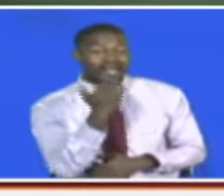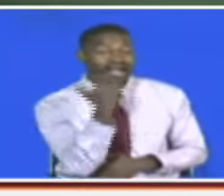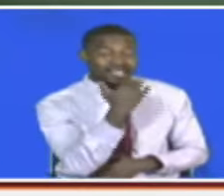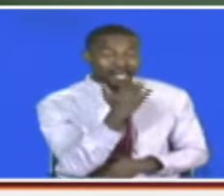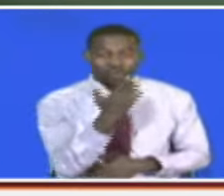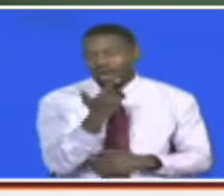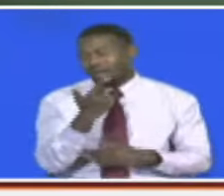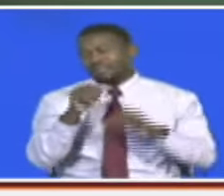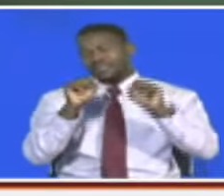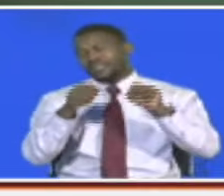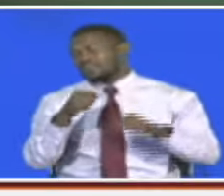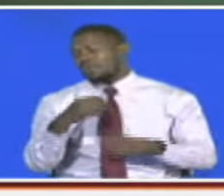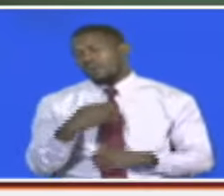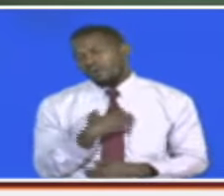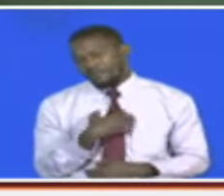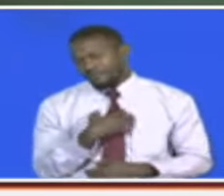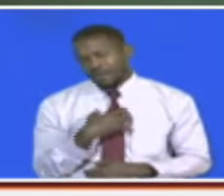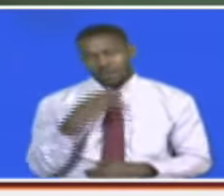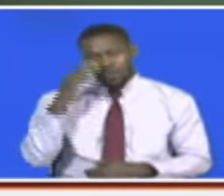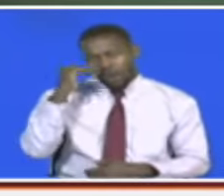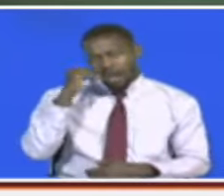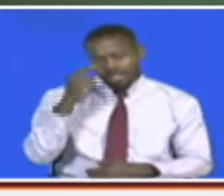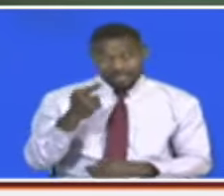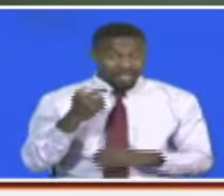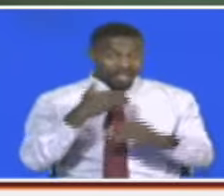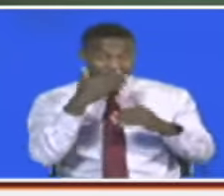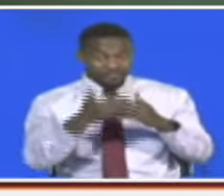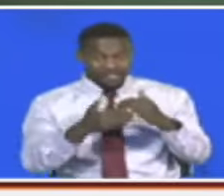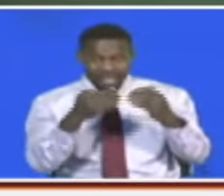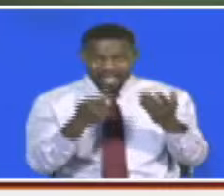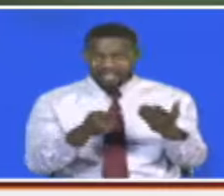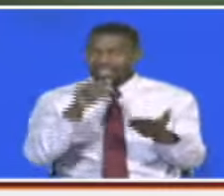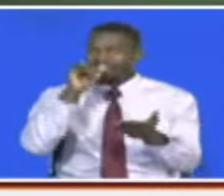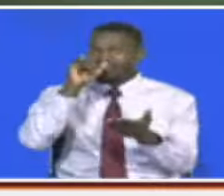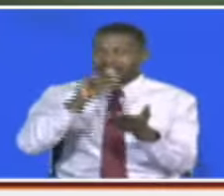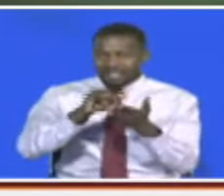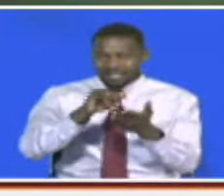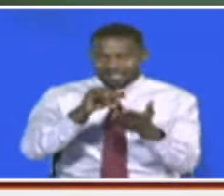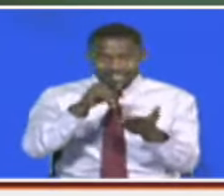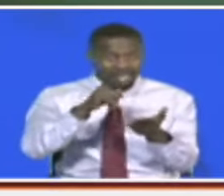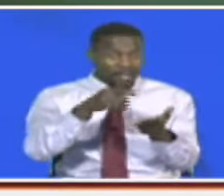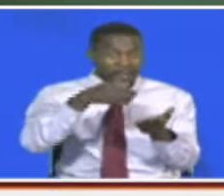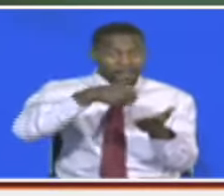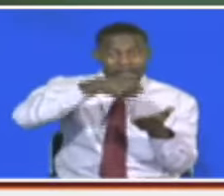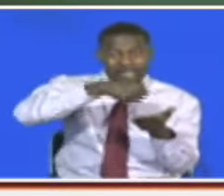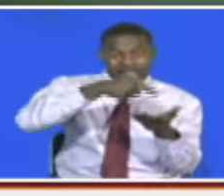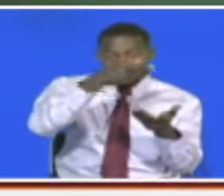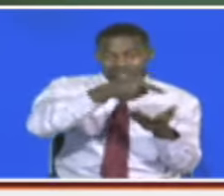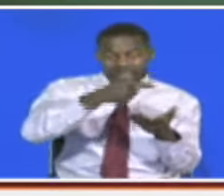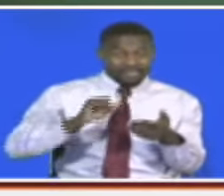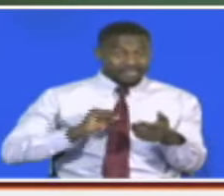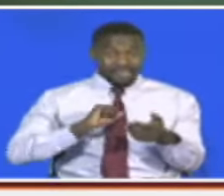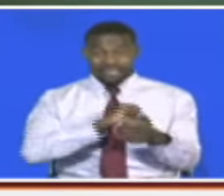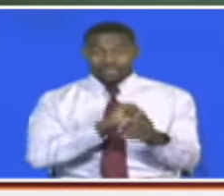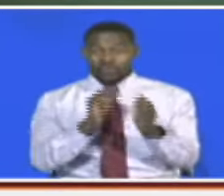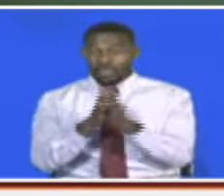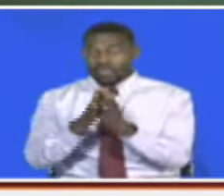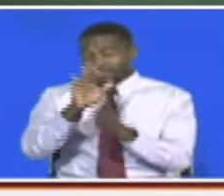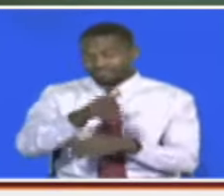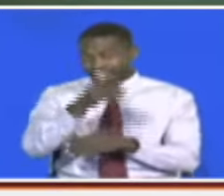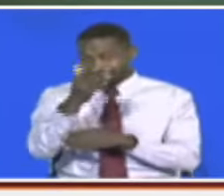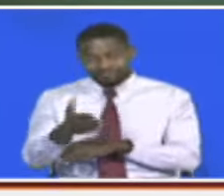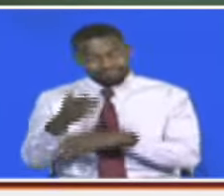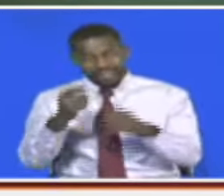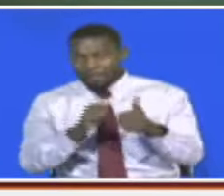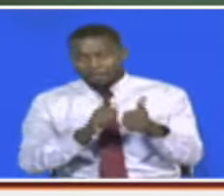Gachagua kujiuzulu. Hii ni baada ya mjadala wa kumwondoa afisini kupitishwa kwenye bunge la kitaifa pamoja na bunge la seneti.